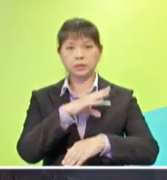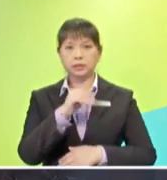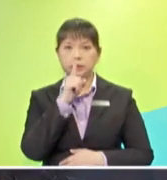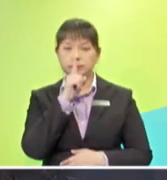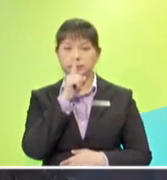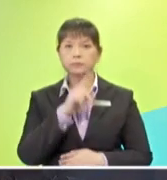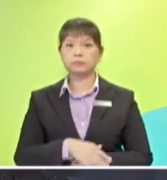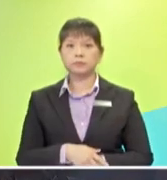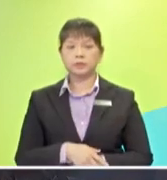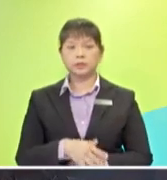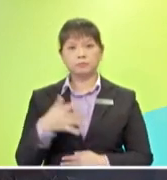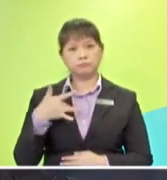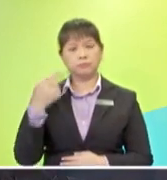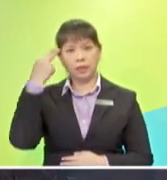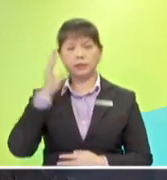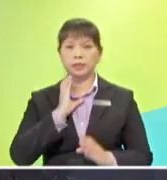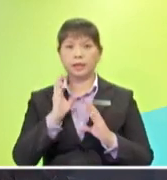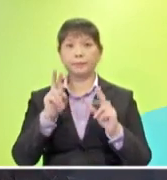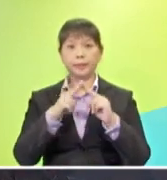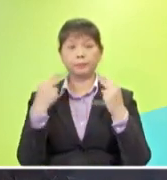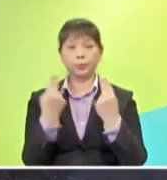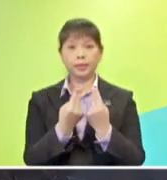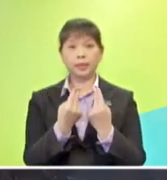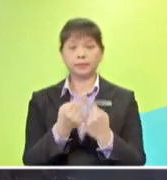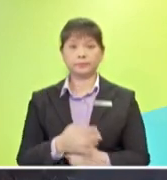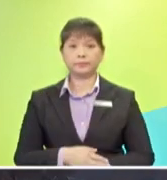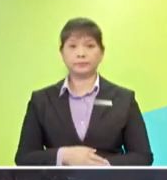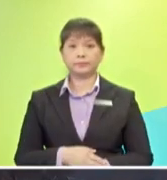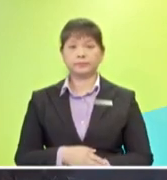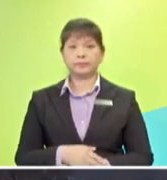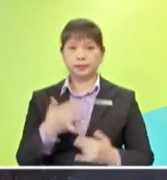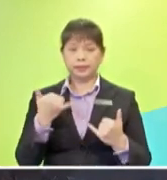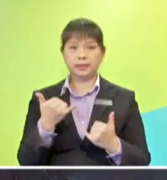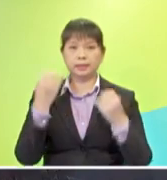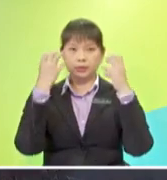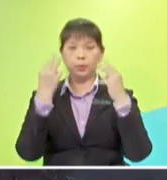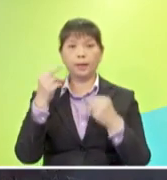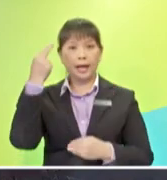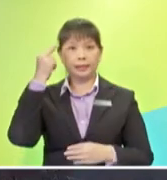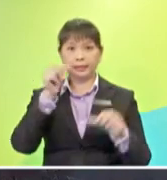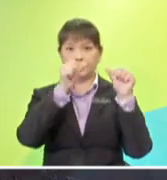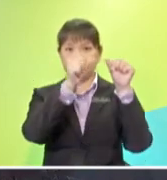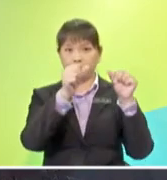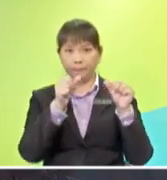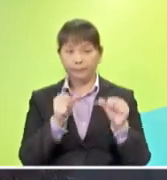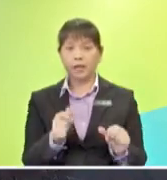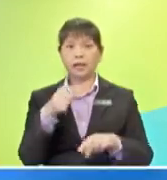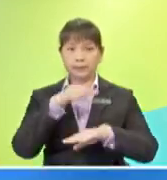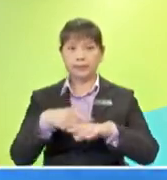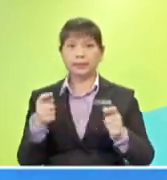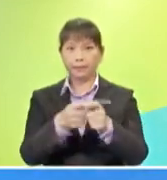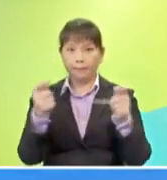di dataran perhimpunan jago Ya betul oke sekarang dengan dataran perhimpunan itu